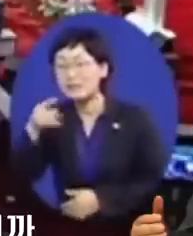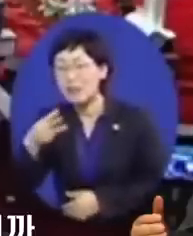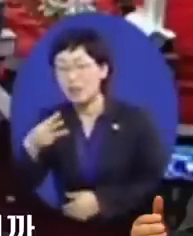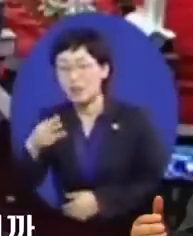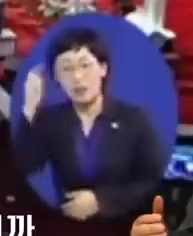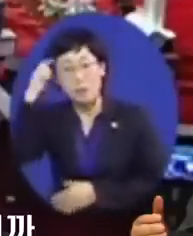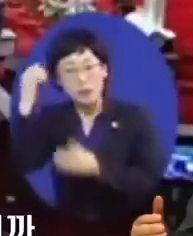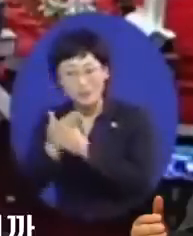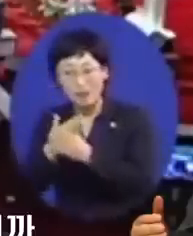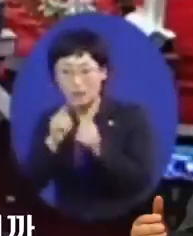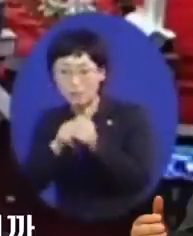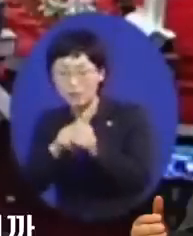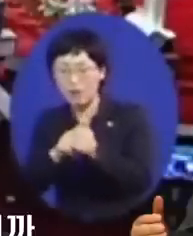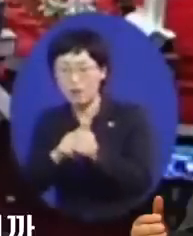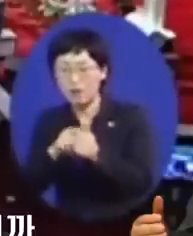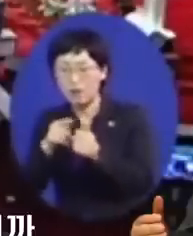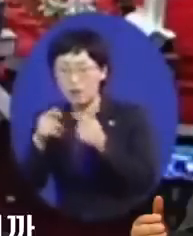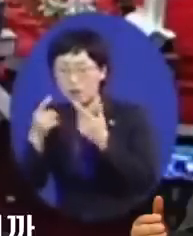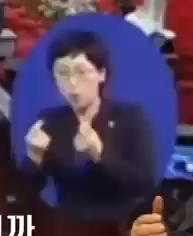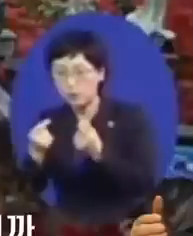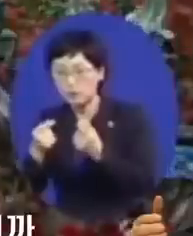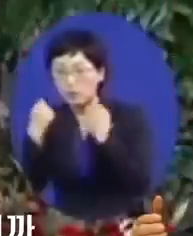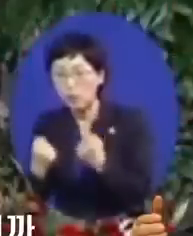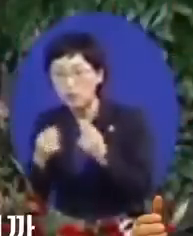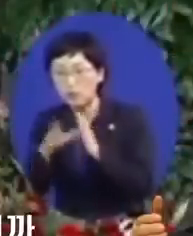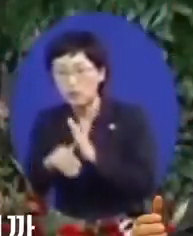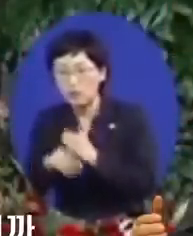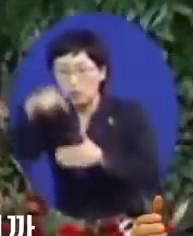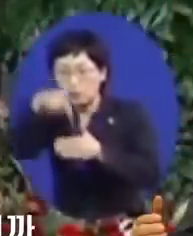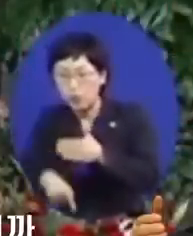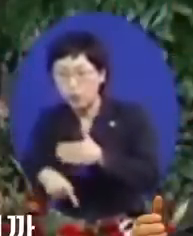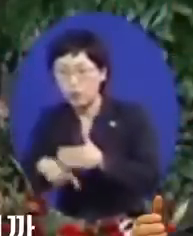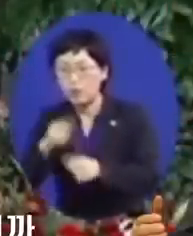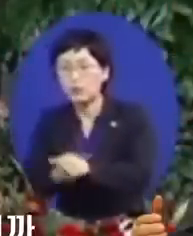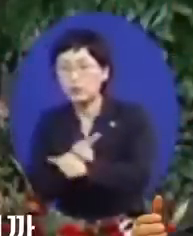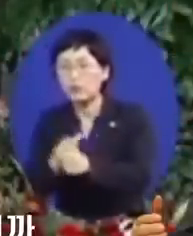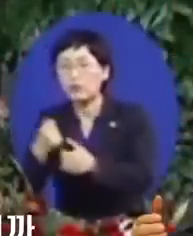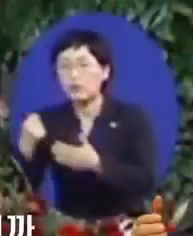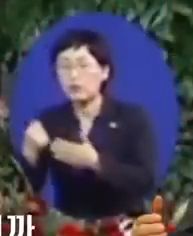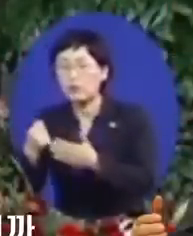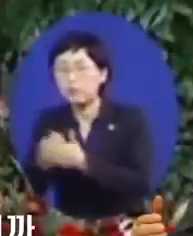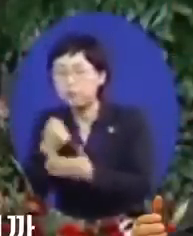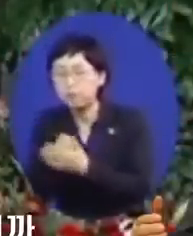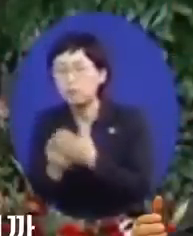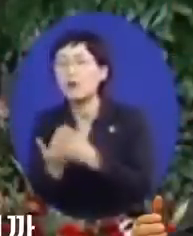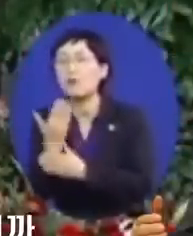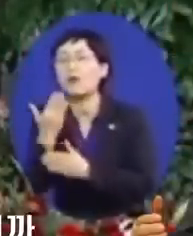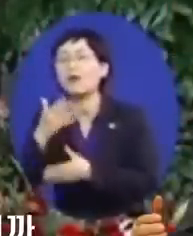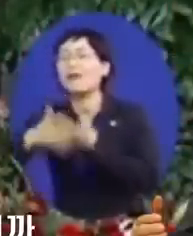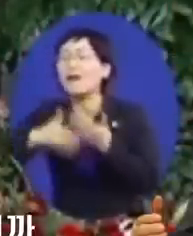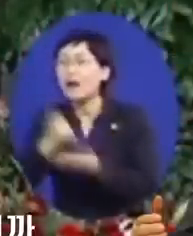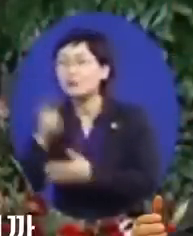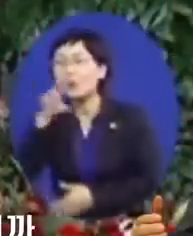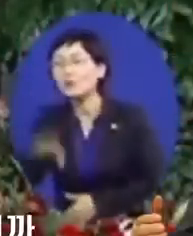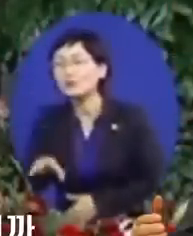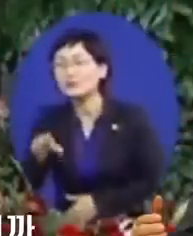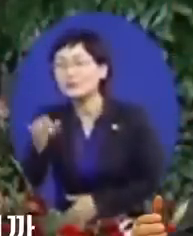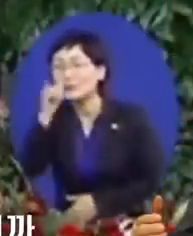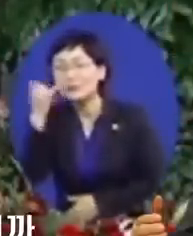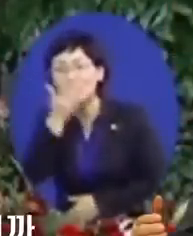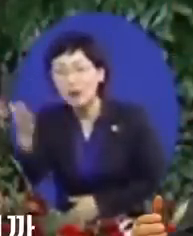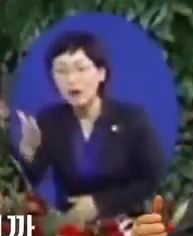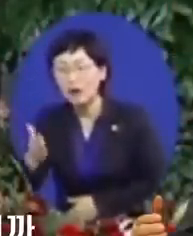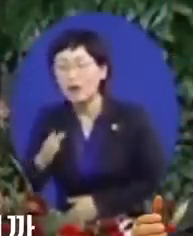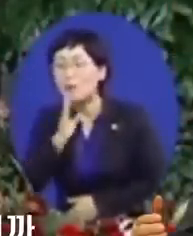있었는데 자기의 내면의 깊은 곳에서 제일로 터져나오는 소리가 있었다고 합니다. 하나님이 어디 계시냐고, 바로 여기